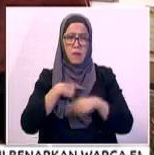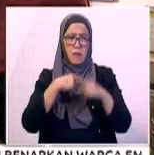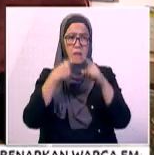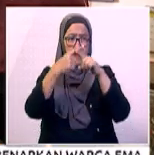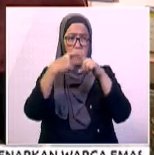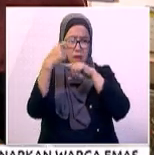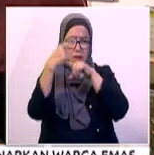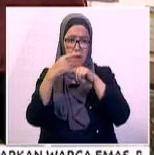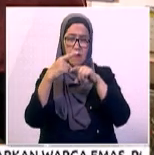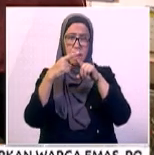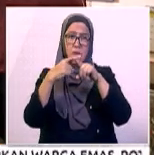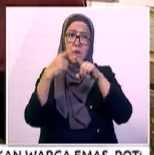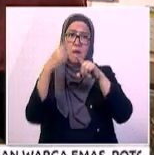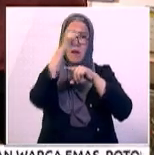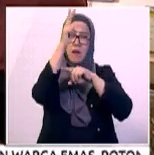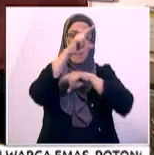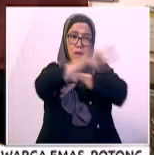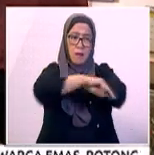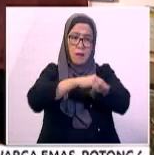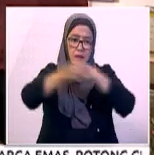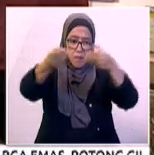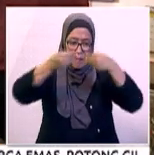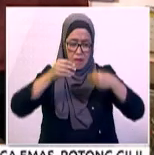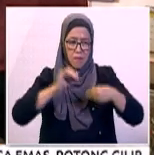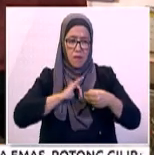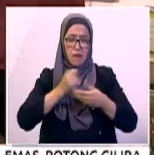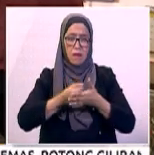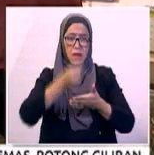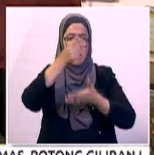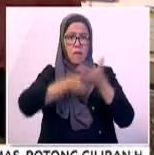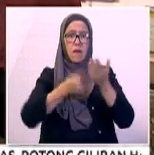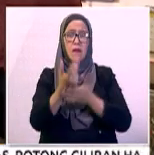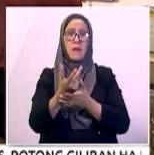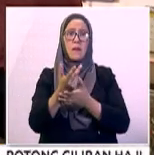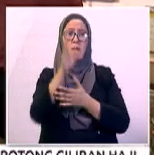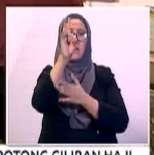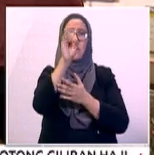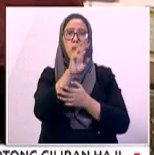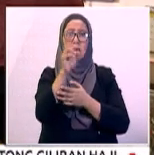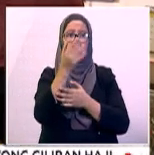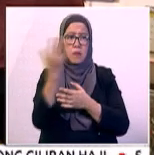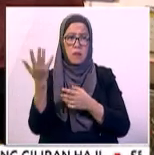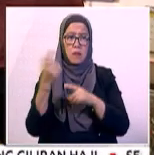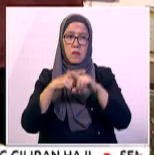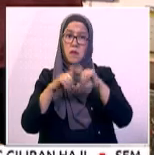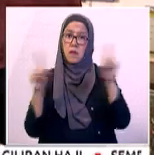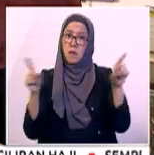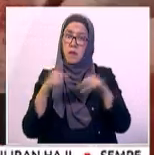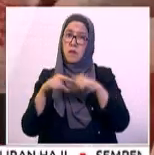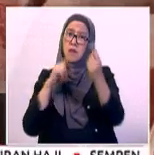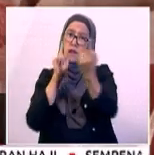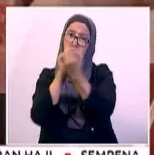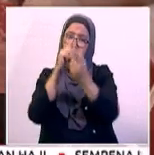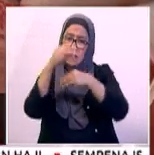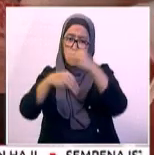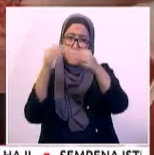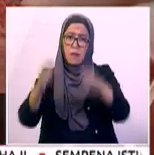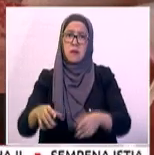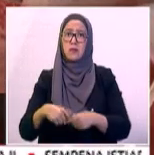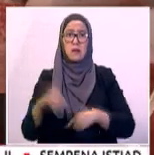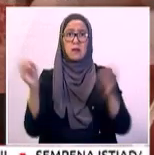ni RM72,500, tapi bila saya pergi jumpa developer, developer kata mereka tak ada harga RM72,500.